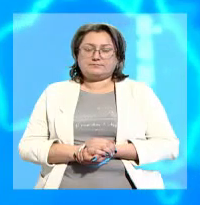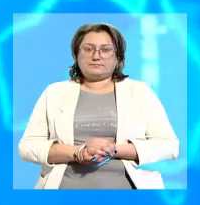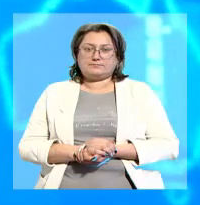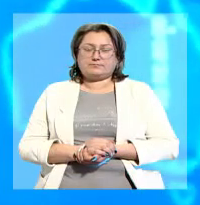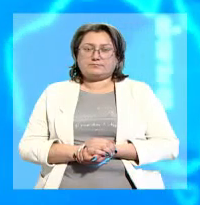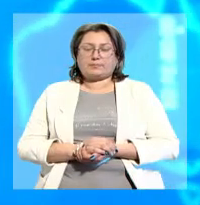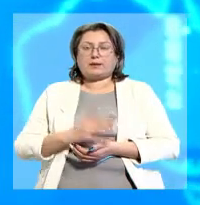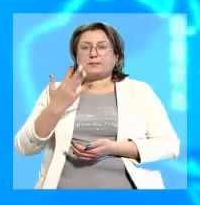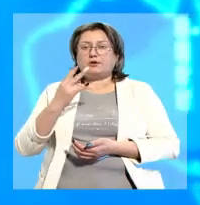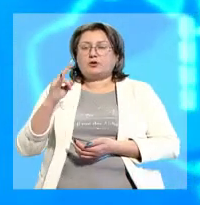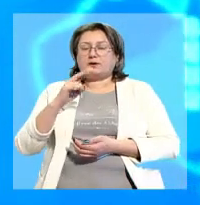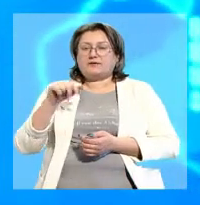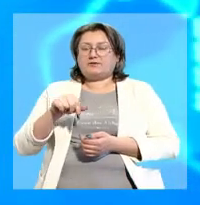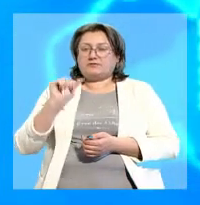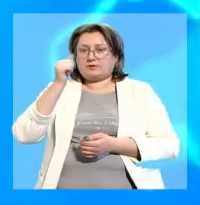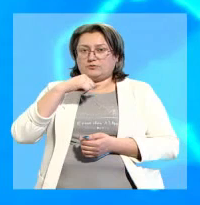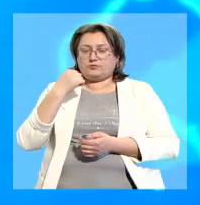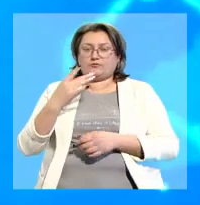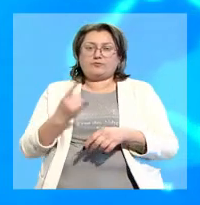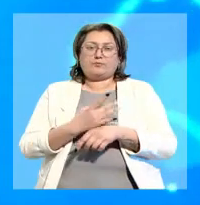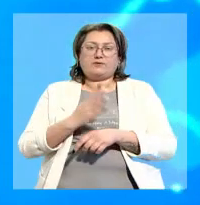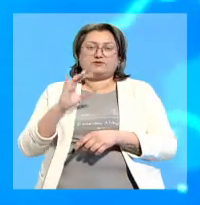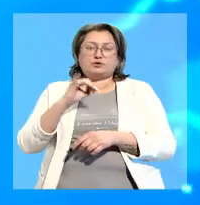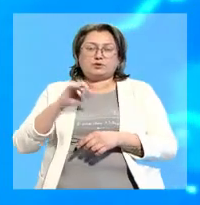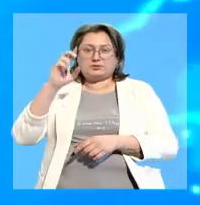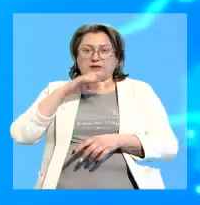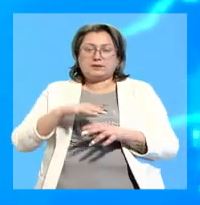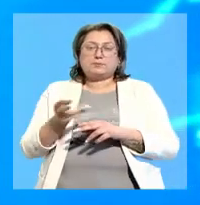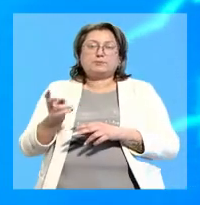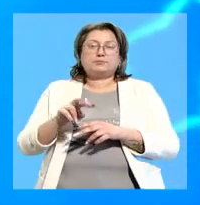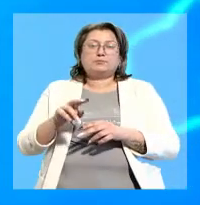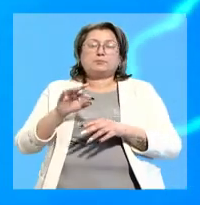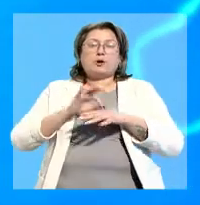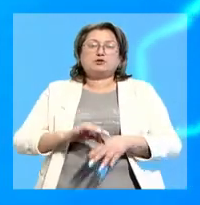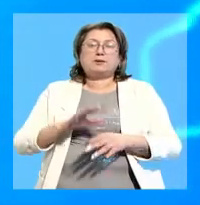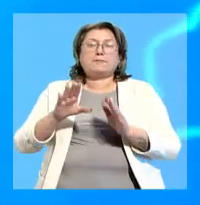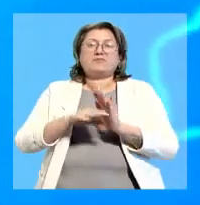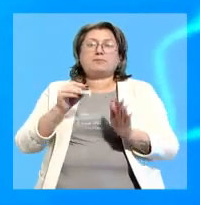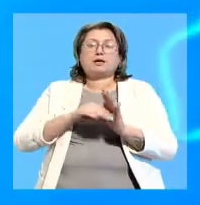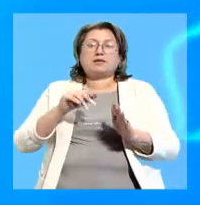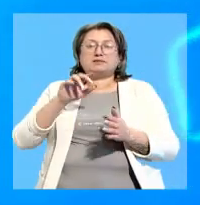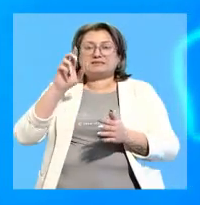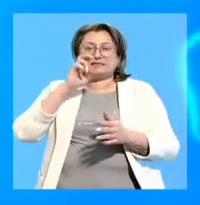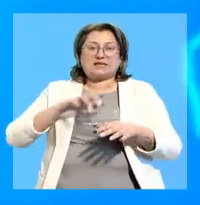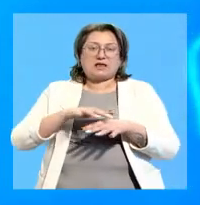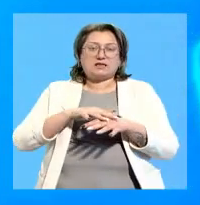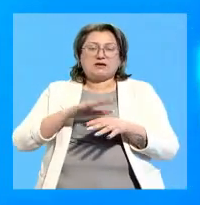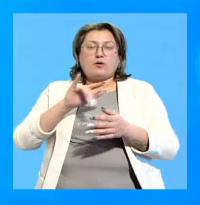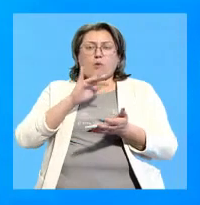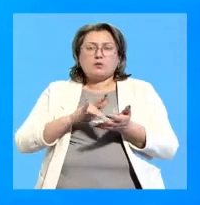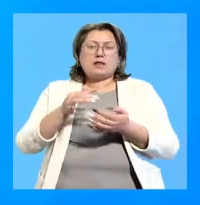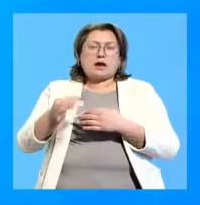Ағымдағы жылдың 5-ші қарашасында ел тарихында алғаш рет аудан облыстық маңызы бар қала әкімдерінің пилоттық сайлауы